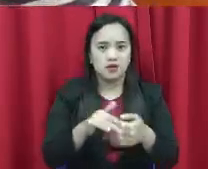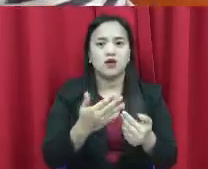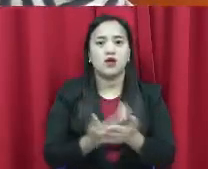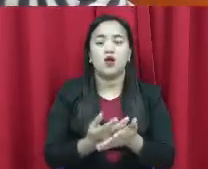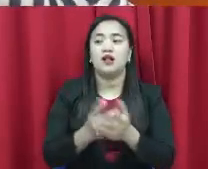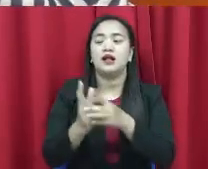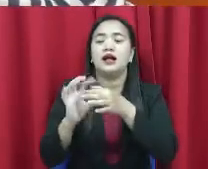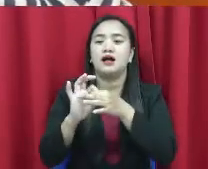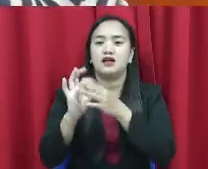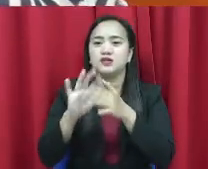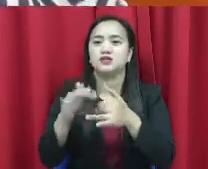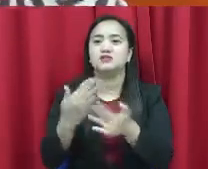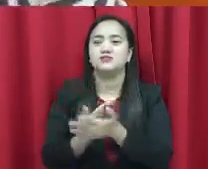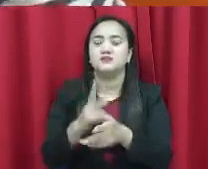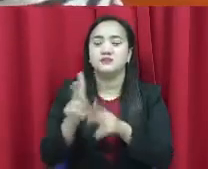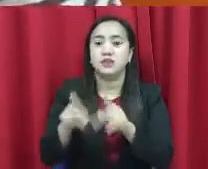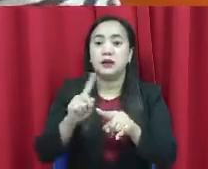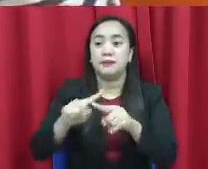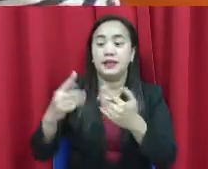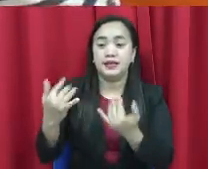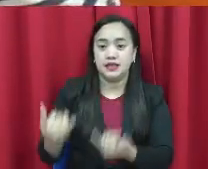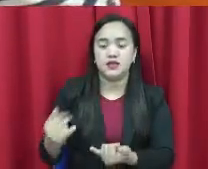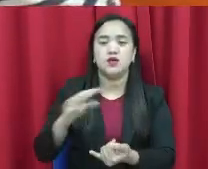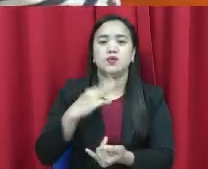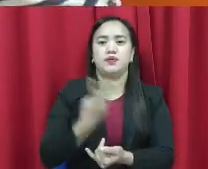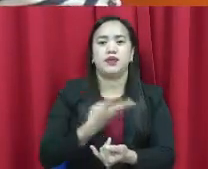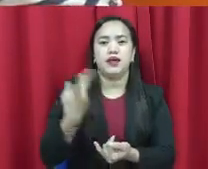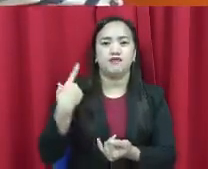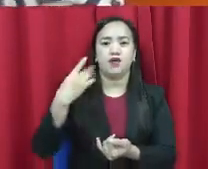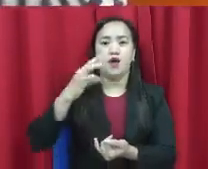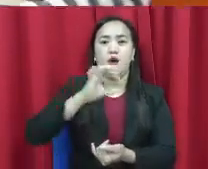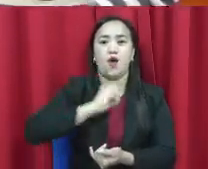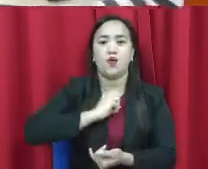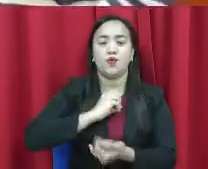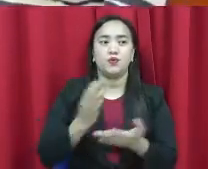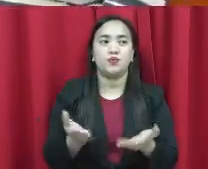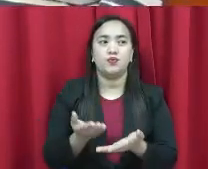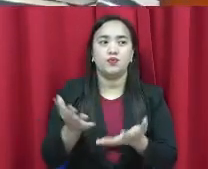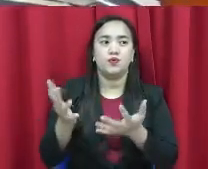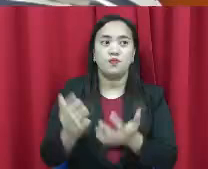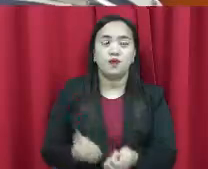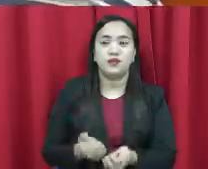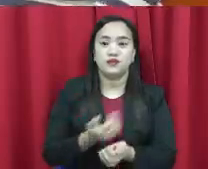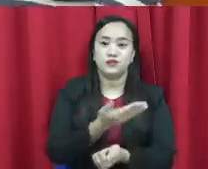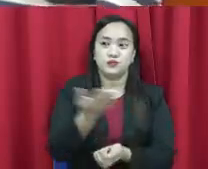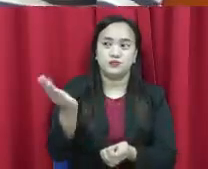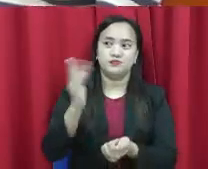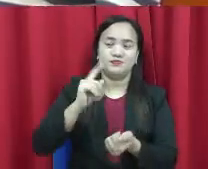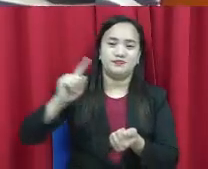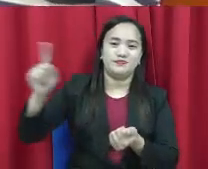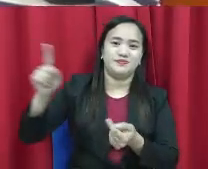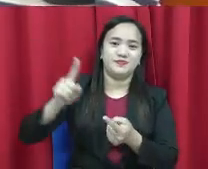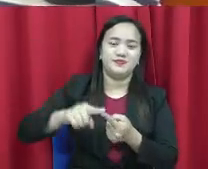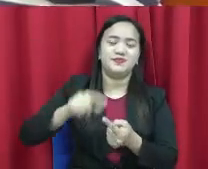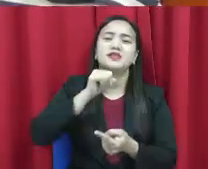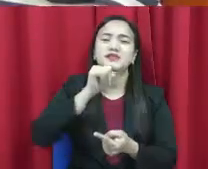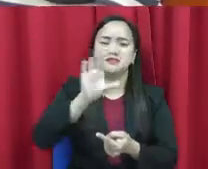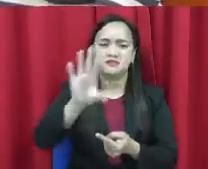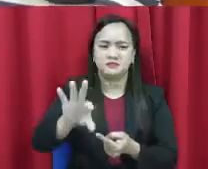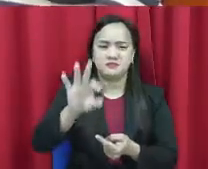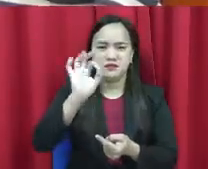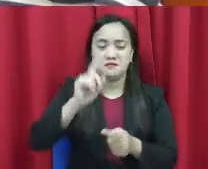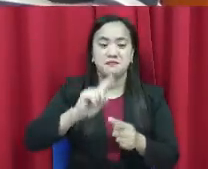simbahan sa mga ganitong event pero ngayon ay nag ah namimili na kung saan baang gusto niyo hindi na naghahanap eh